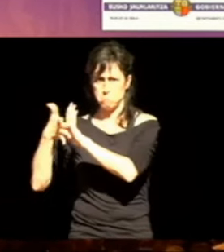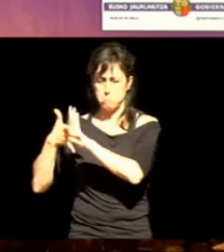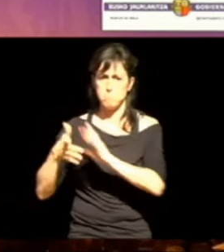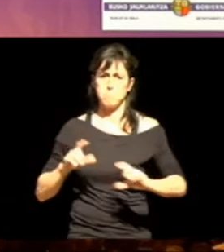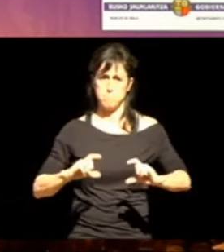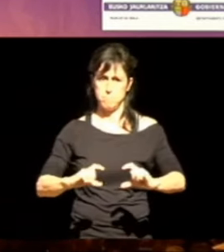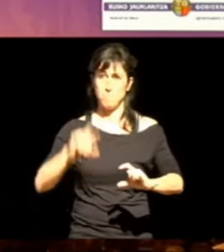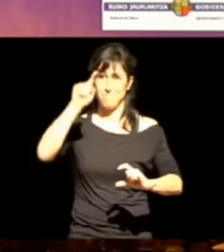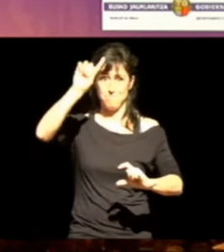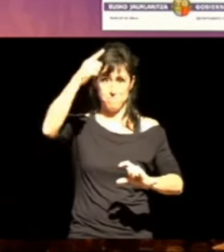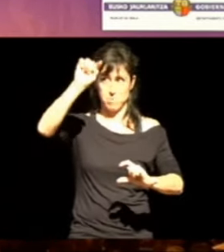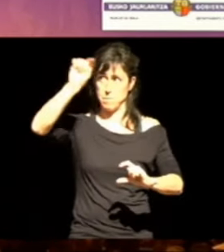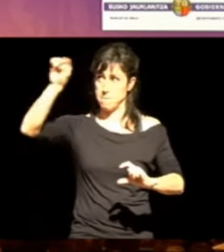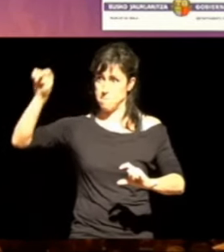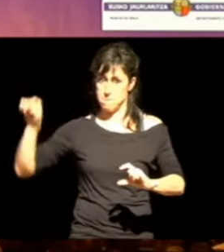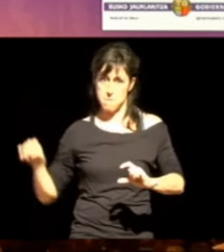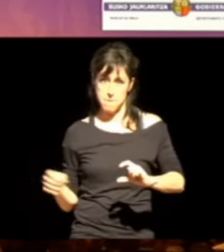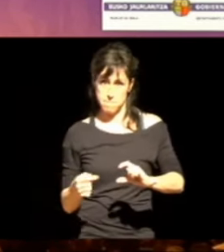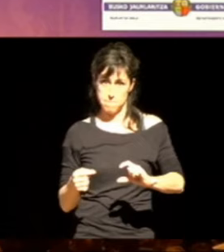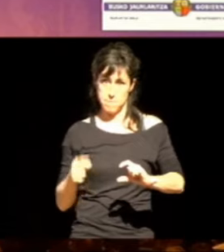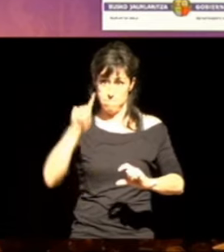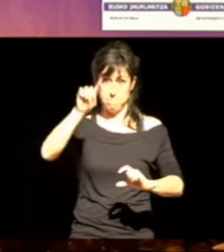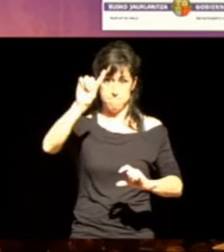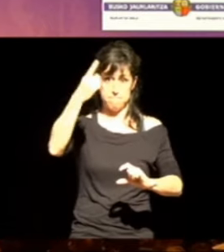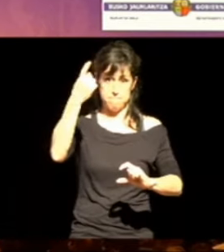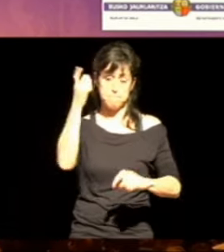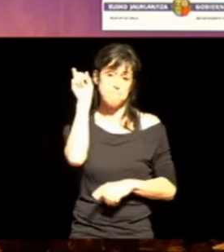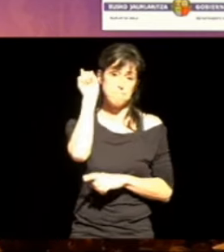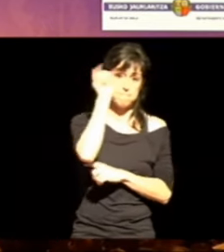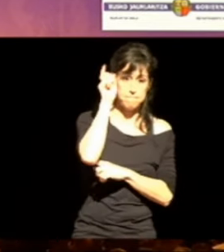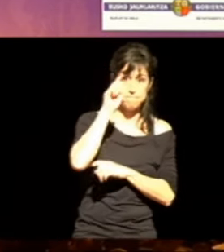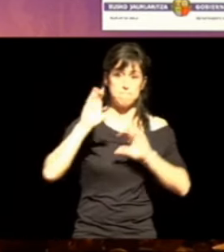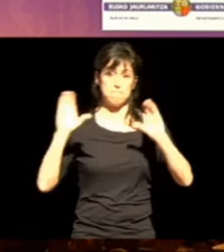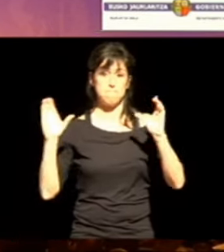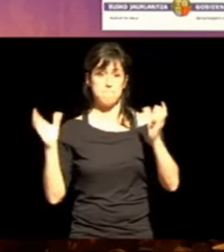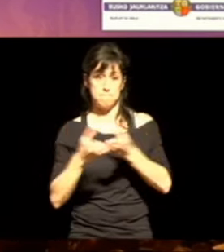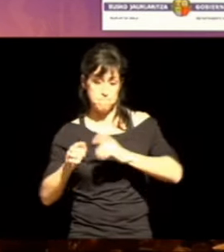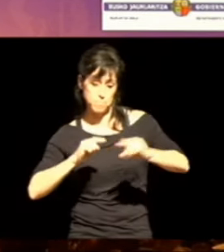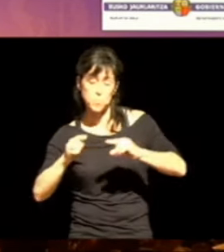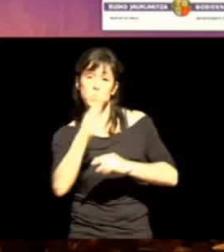lehenengo honetatik, hau da, irakasle eta zuzendaritzaren